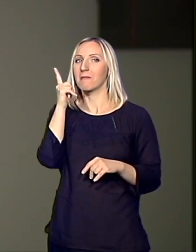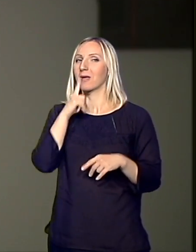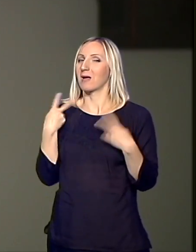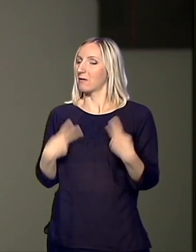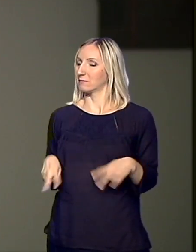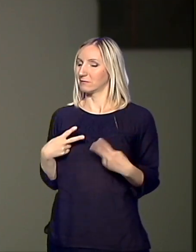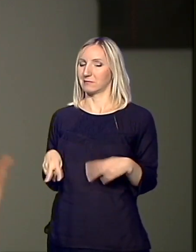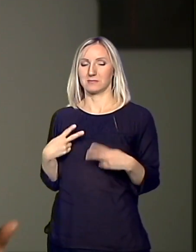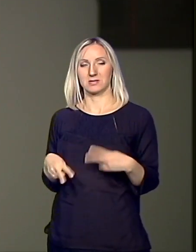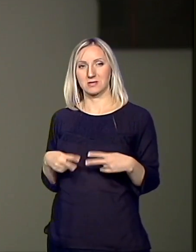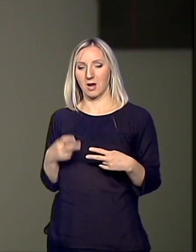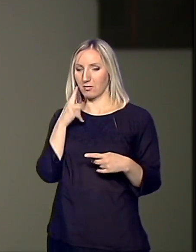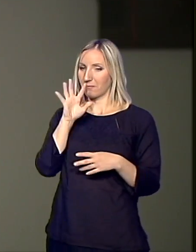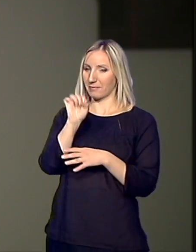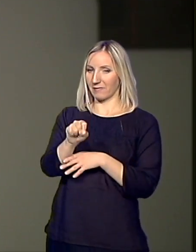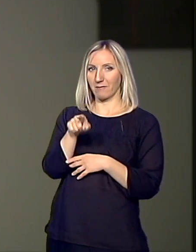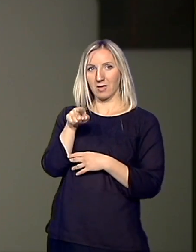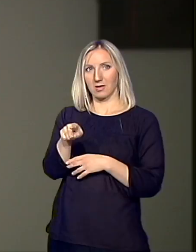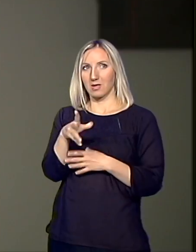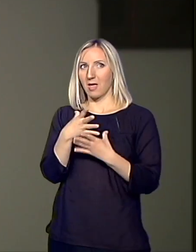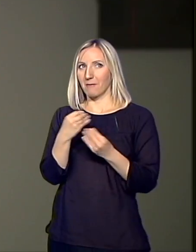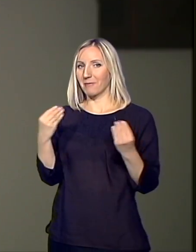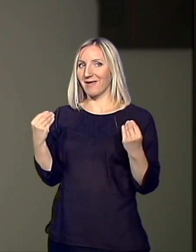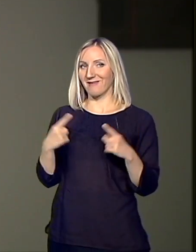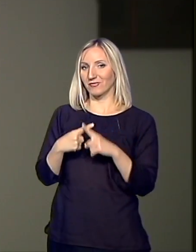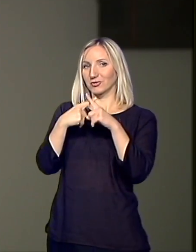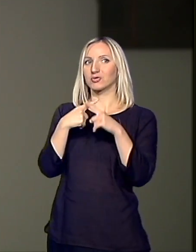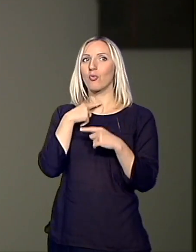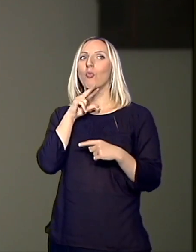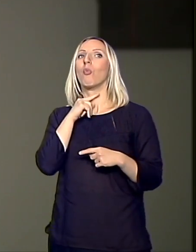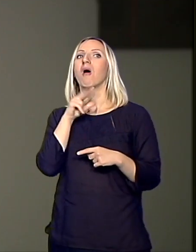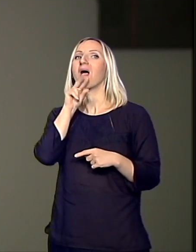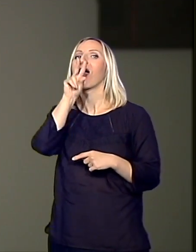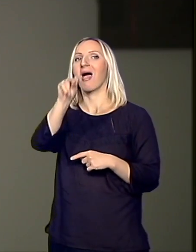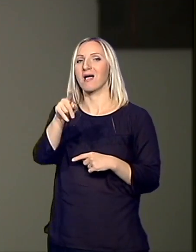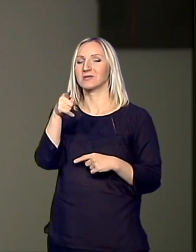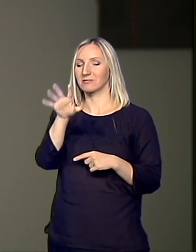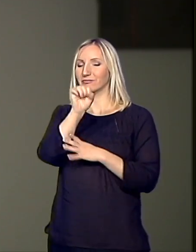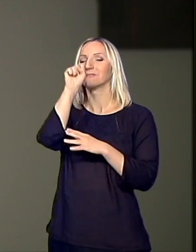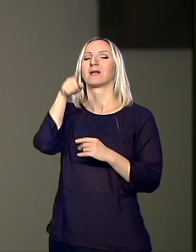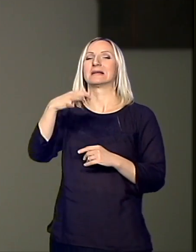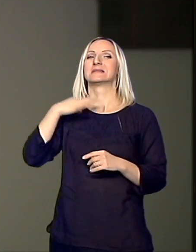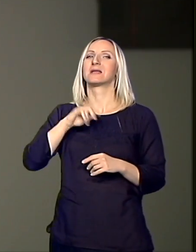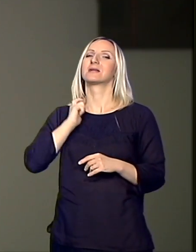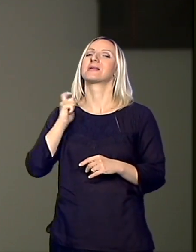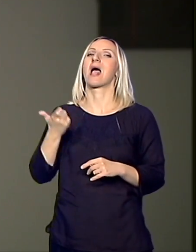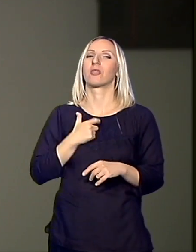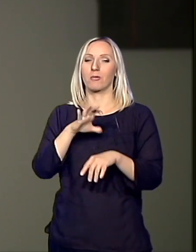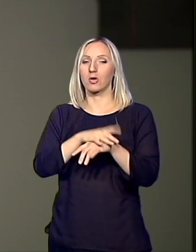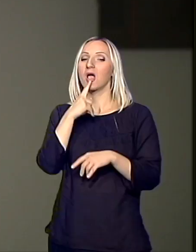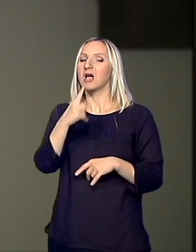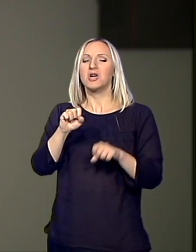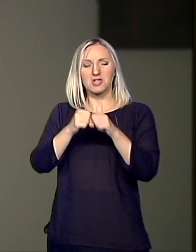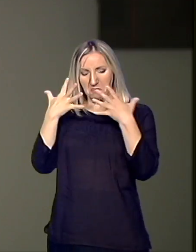strahuje jer opaža da je previše nade u glasu. Ona opaža da je sin zaljubljen u doktorku i tada kaže slomljeno telo